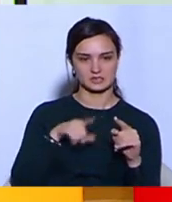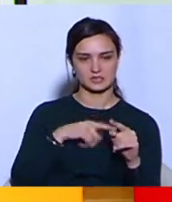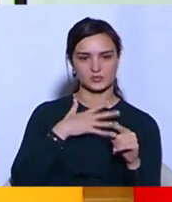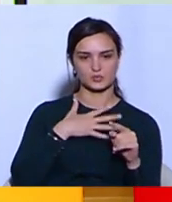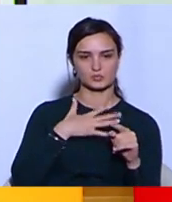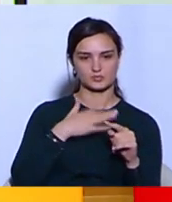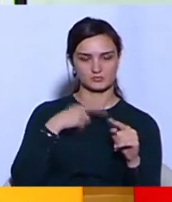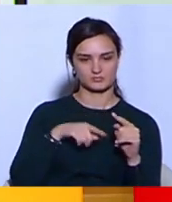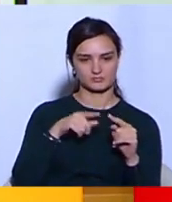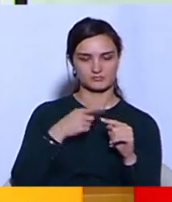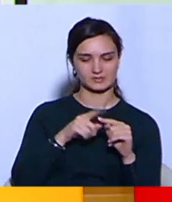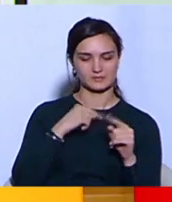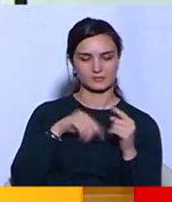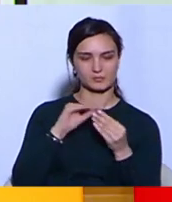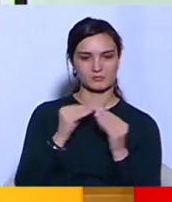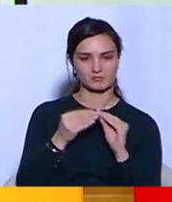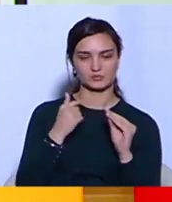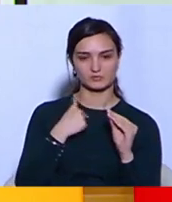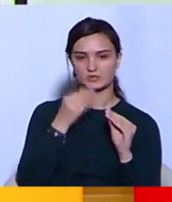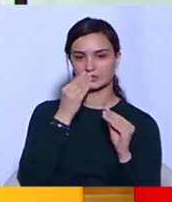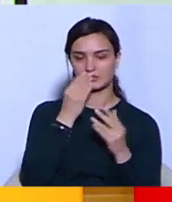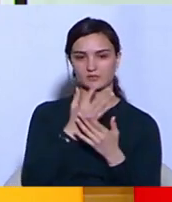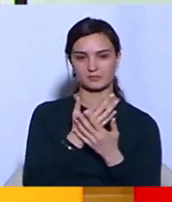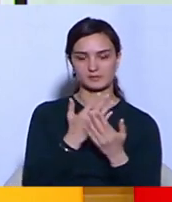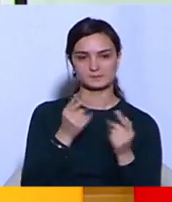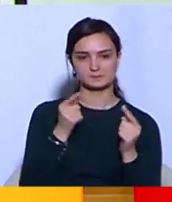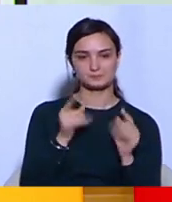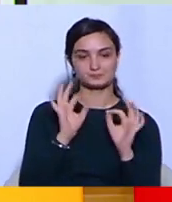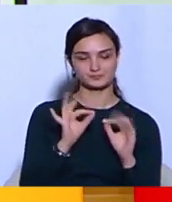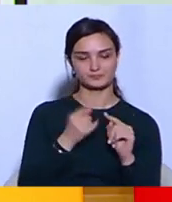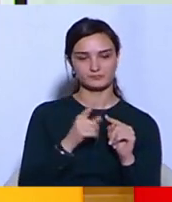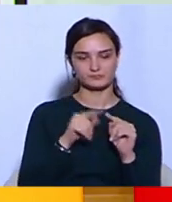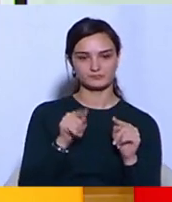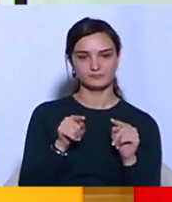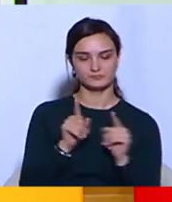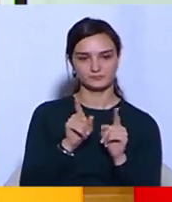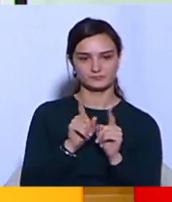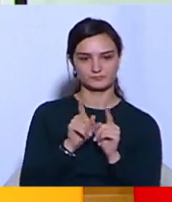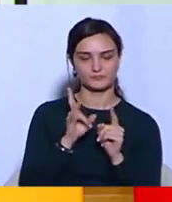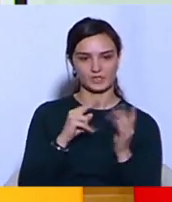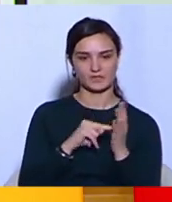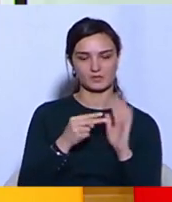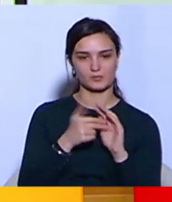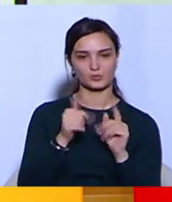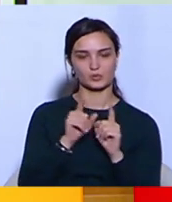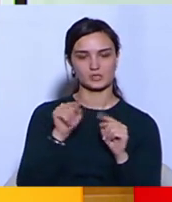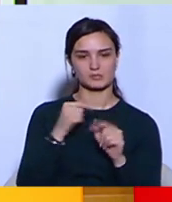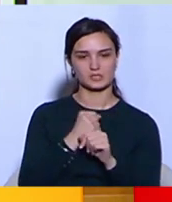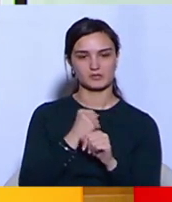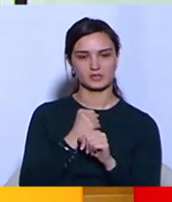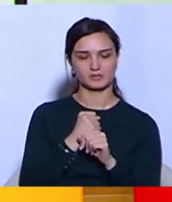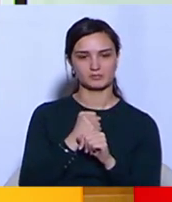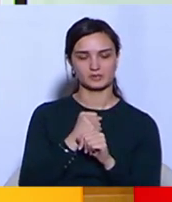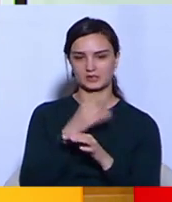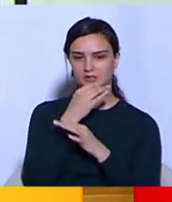სასუნთქ სისტემასთან დაკავშირებული პრობლემები, ჩვენ საკვები რაციონი ზუსტად ისე დაბალანსებულად უნდა დავგეგმოთ, როგორც ამას